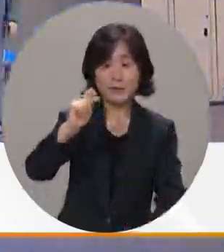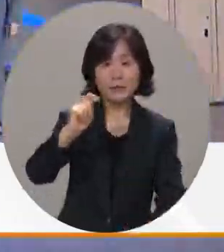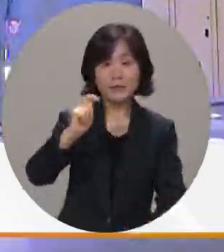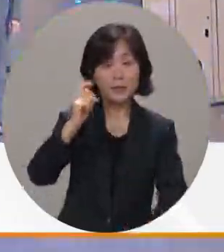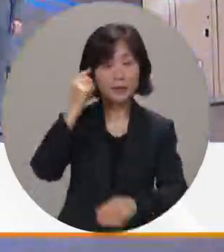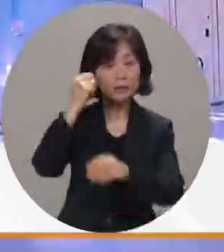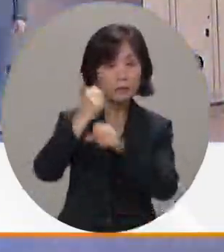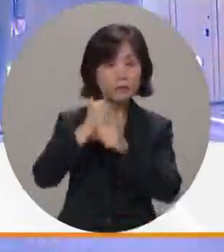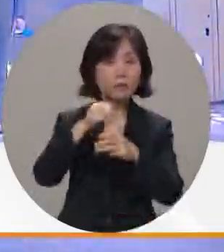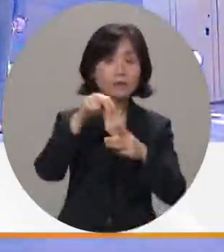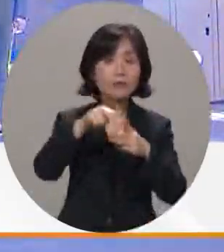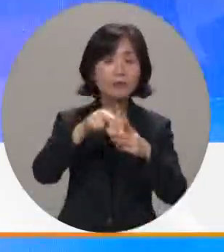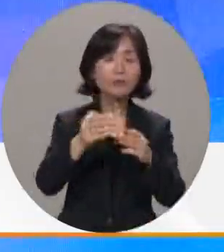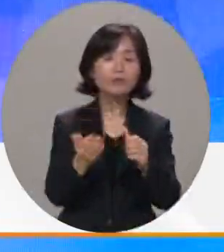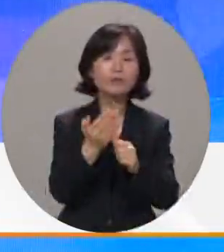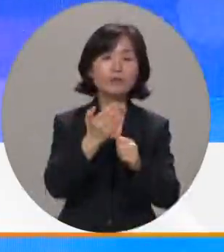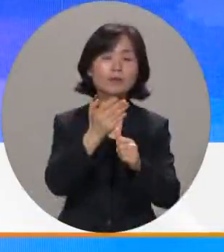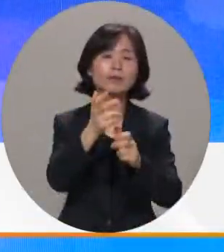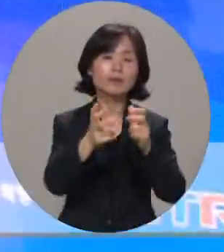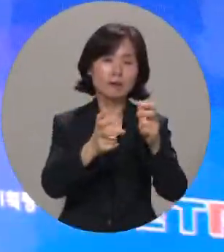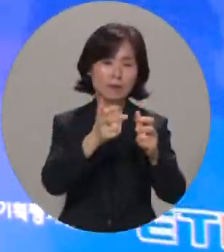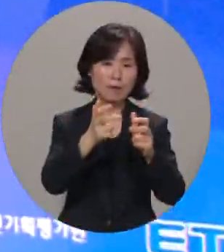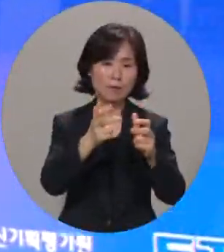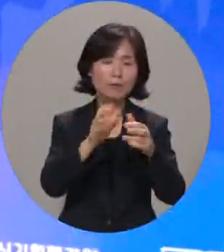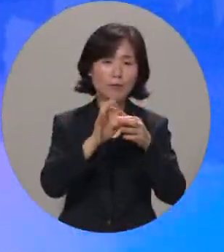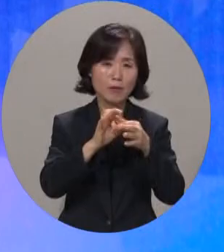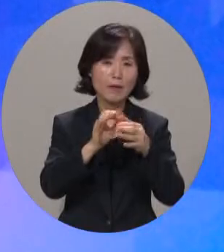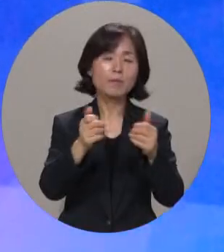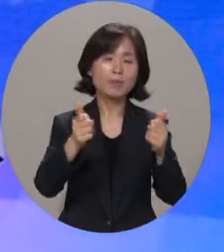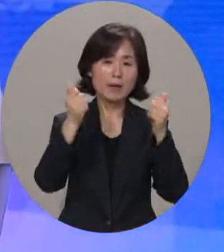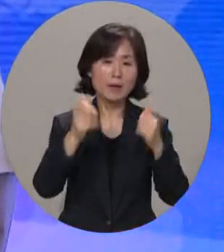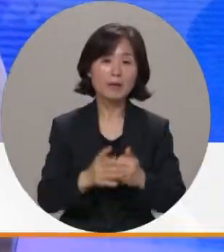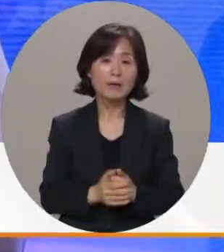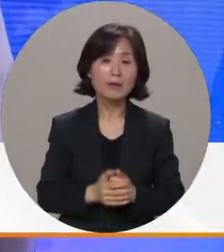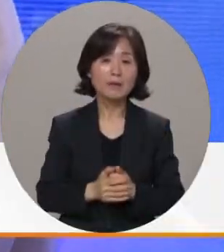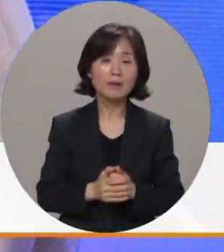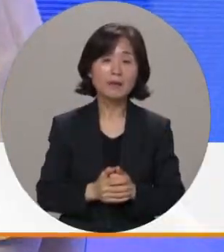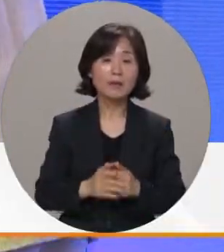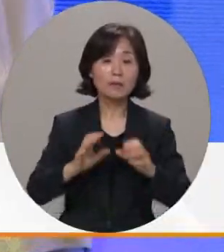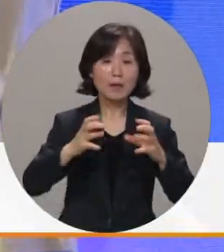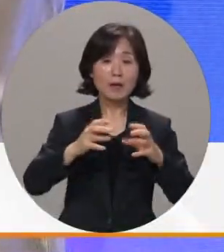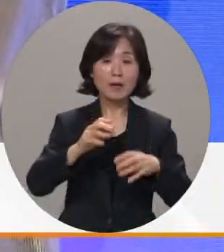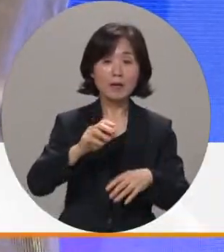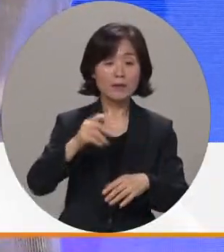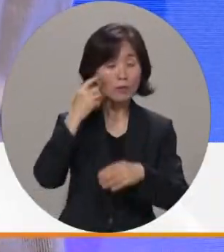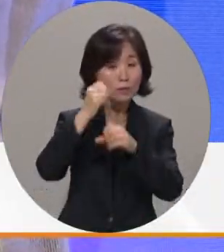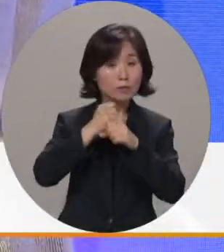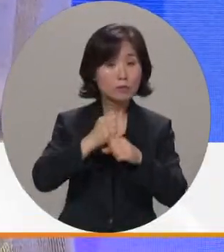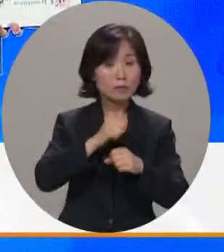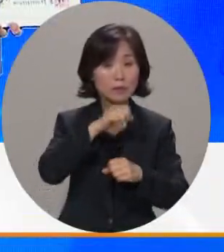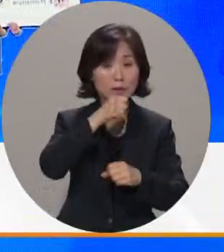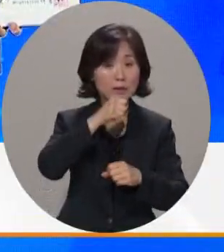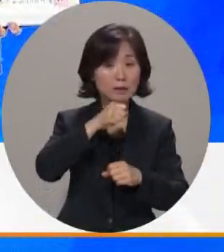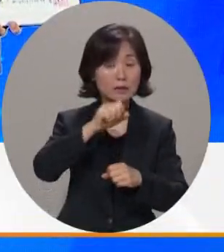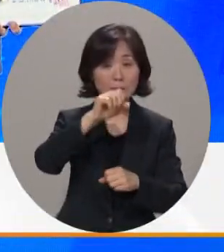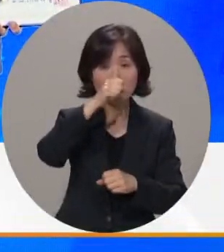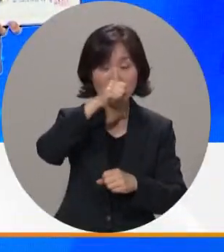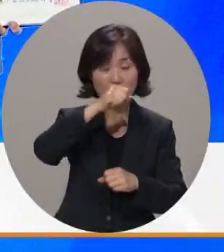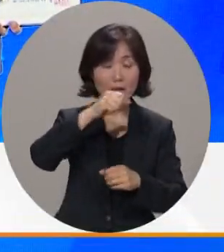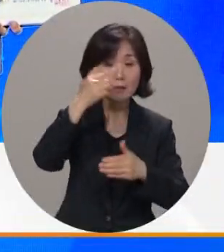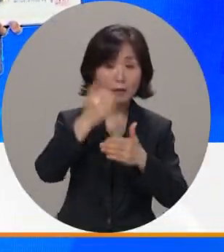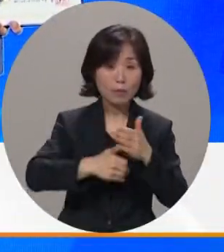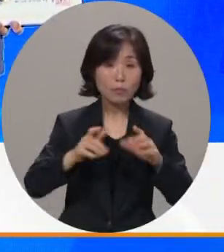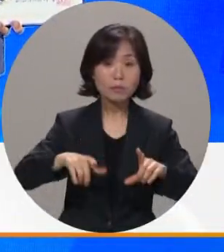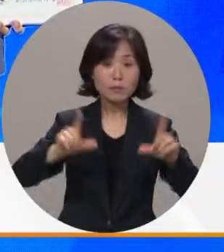연구센터 육성 지원 사업에 따른 결과물들입니다. 국가 R&D 예산 삭감이 이슈가 된 올해에도 ICT 분야